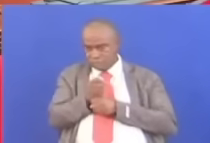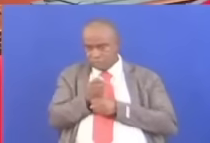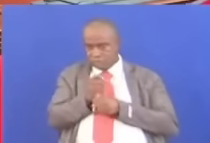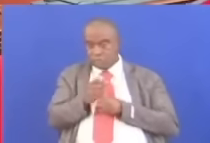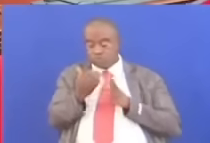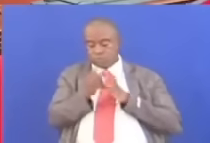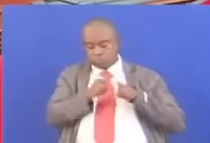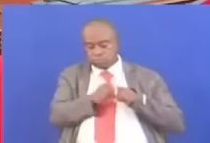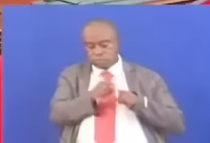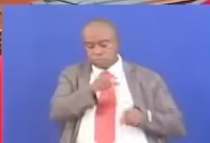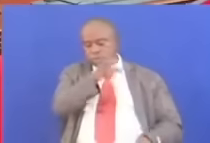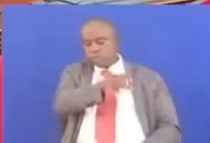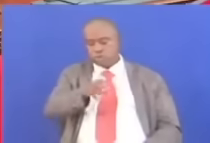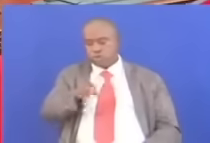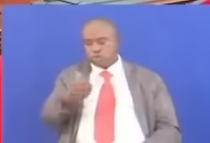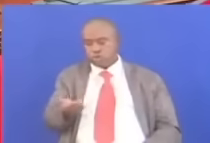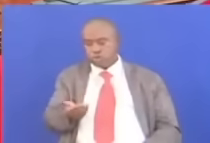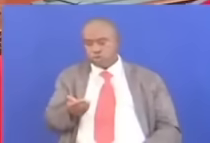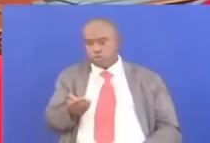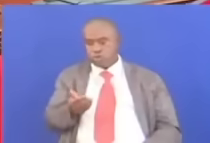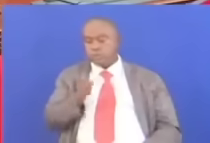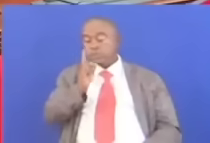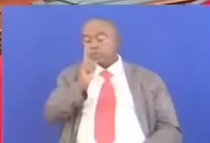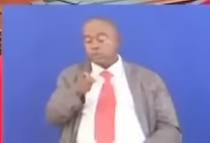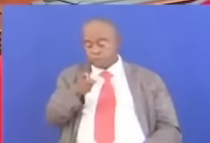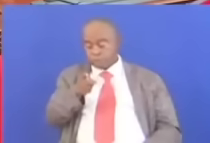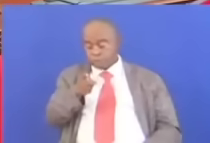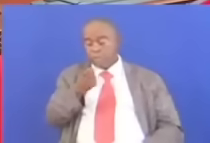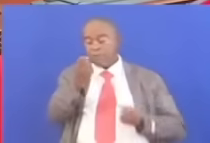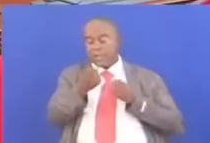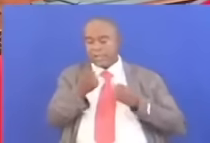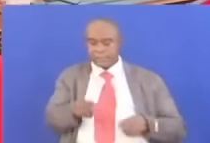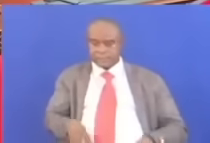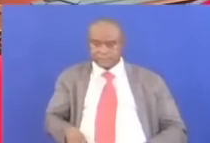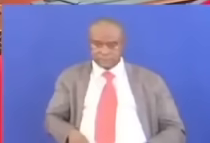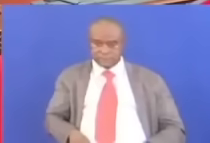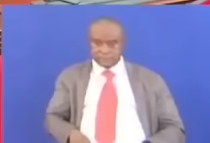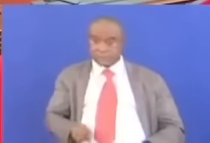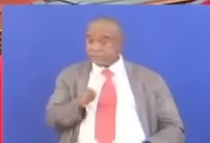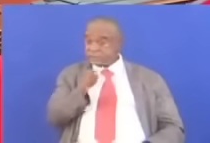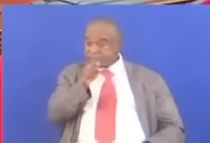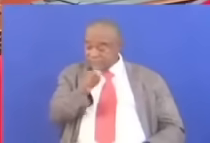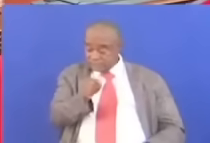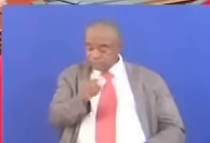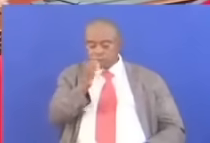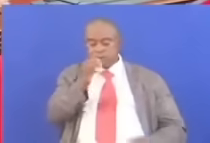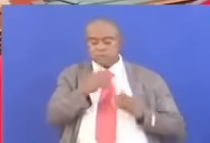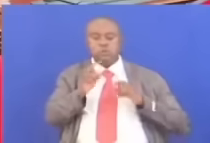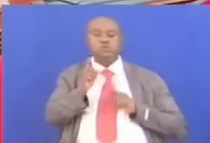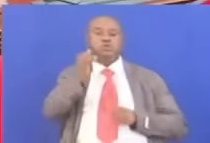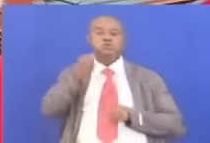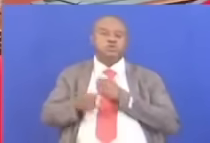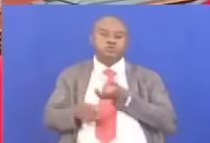iliana na soko lilo keny kwenye soko letu la magari husa lavy hau hauwa sawa la